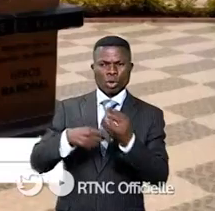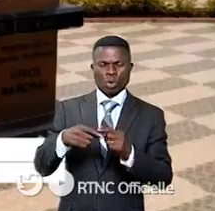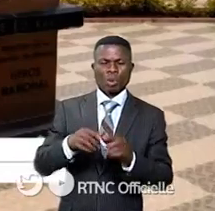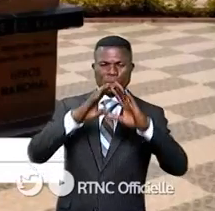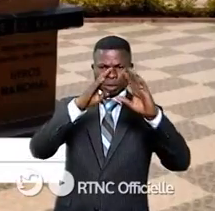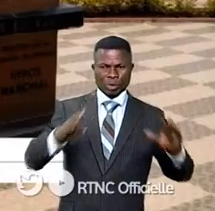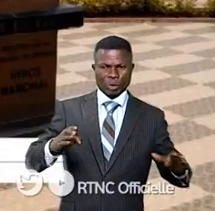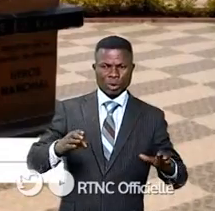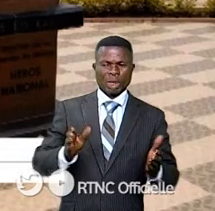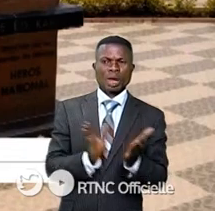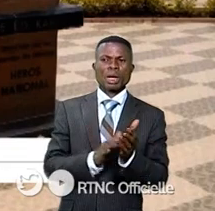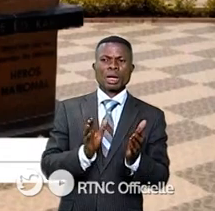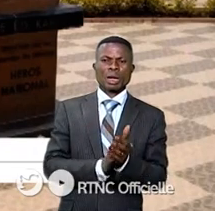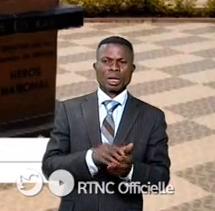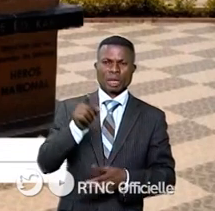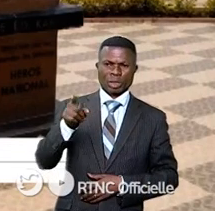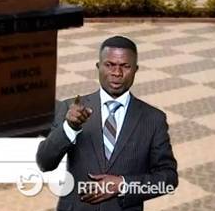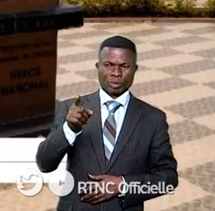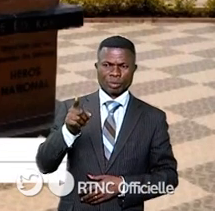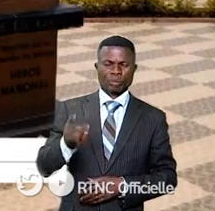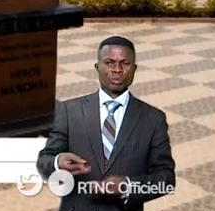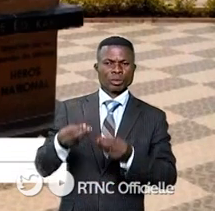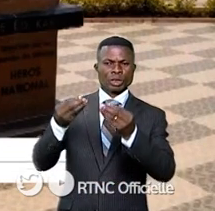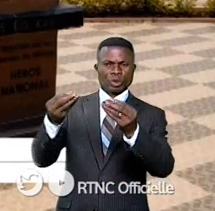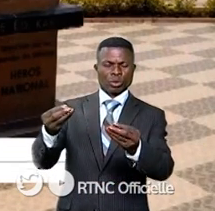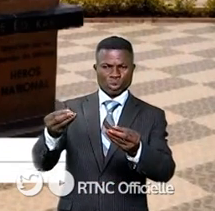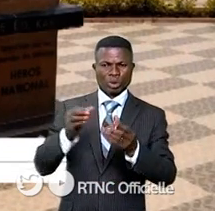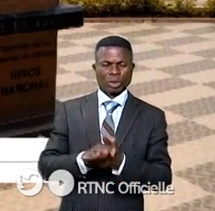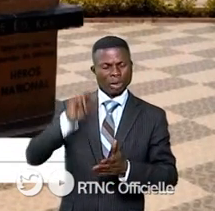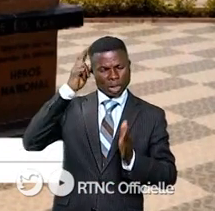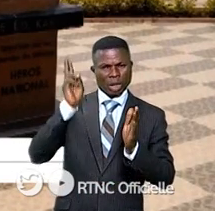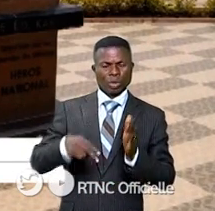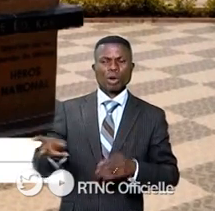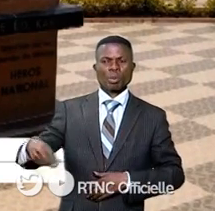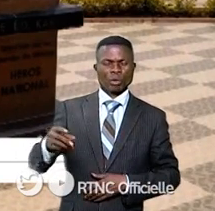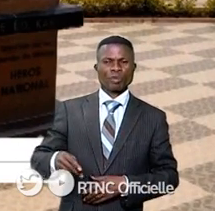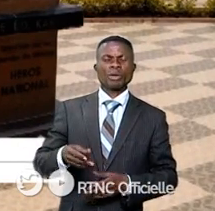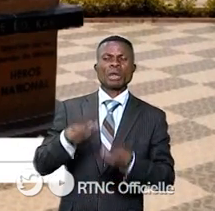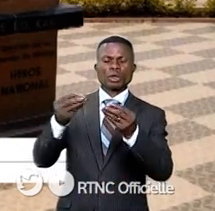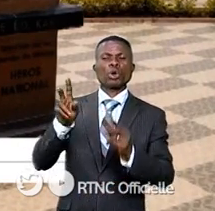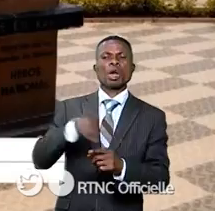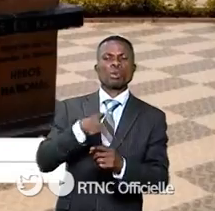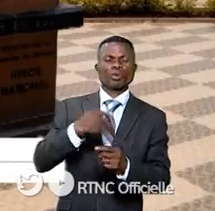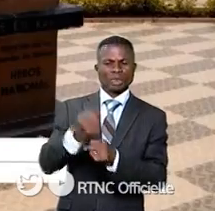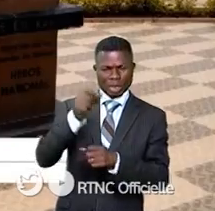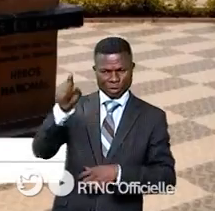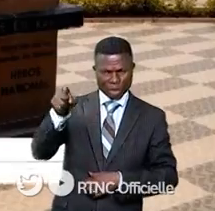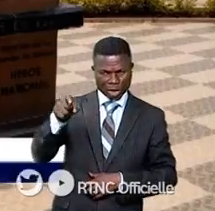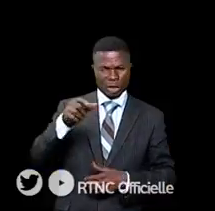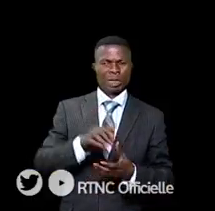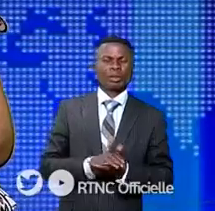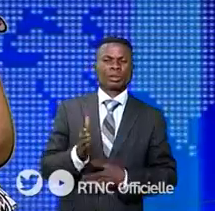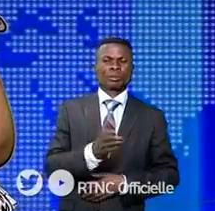locaux du complexe Hewabora, lui attribué par le gouverneur du Lualaba, Richard Mouyej